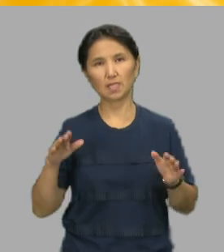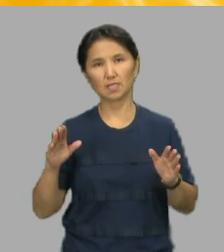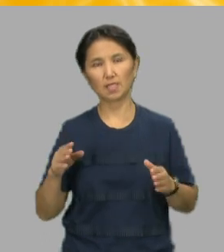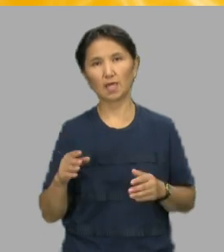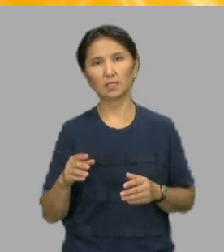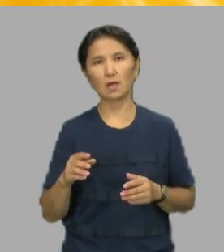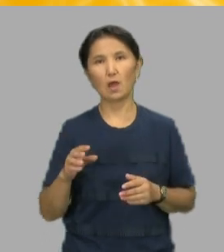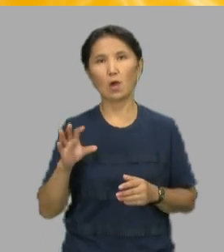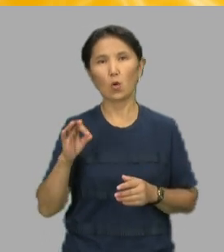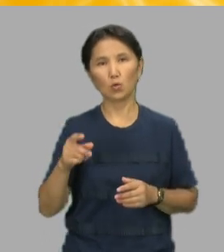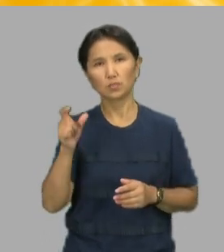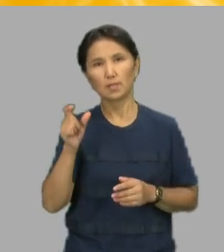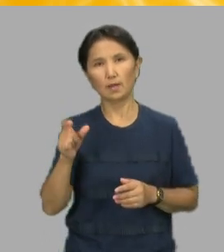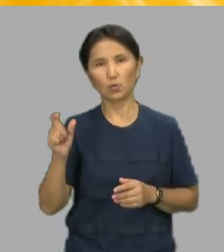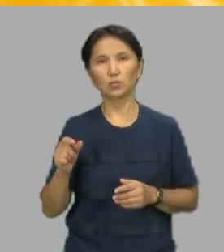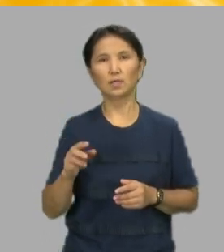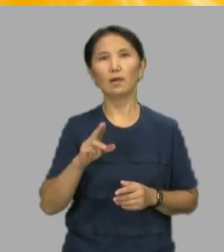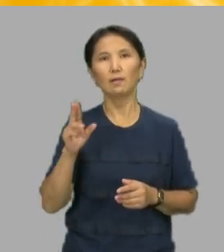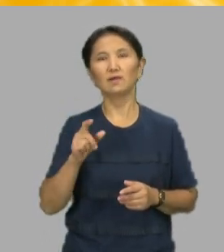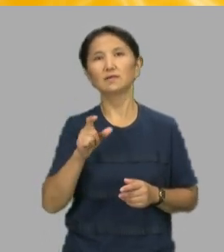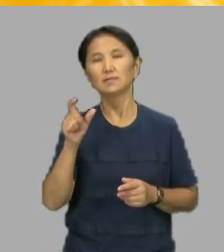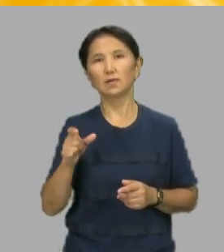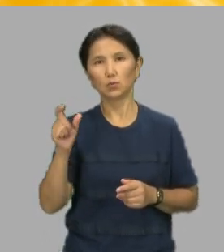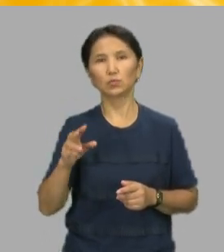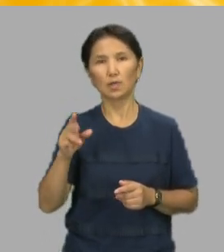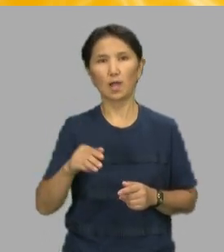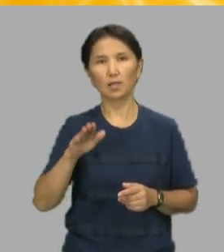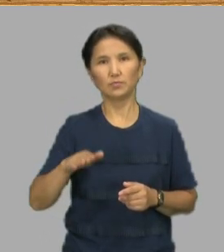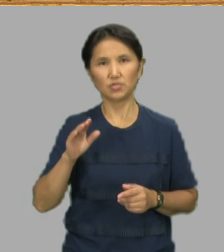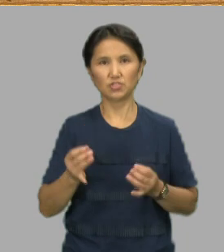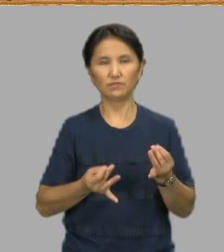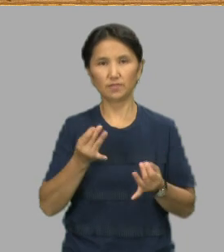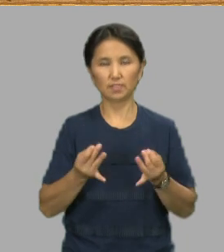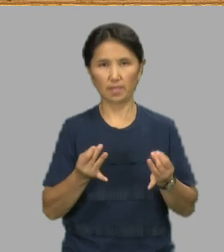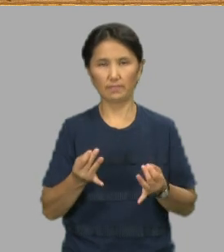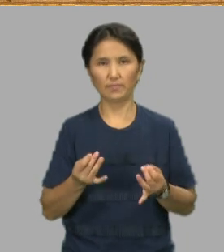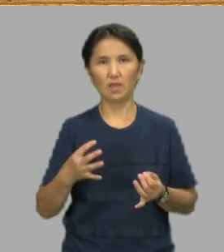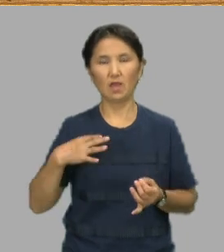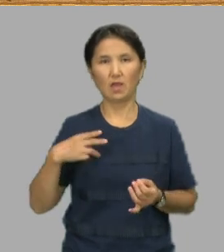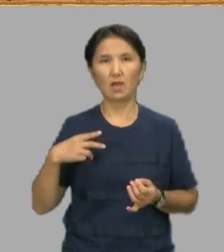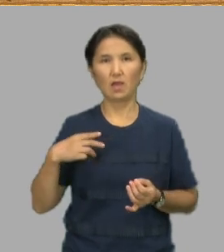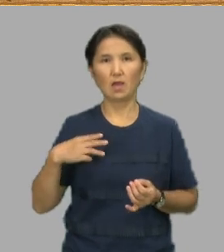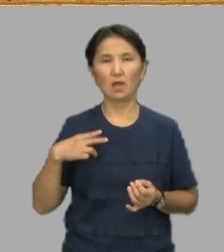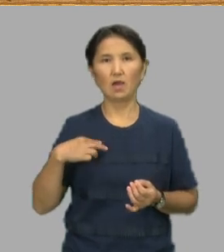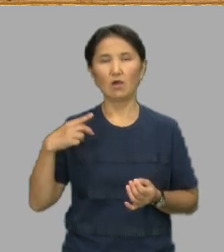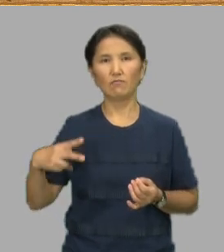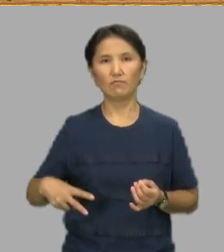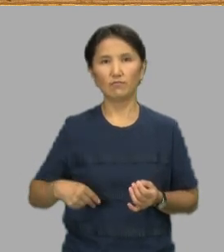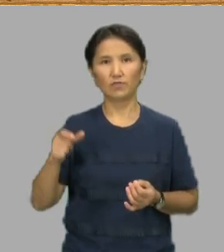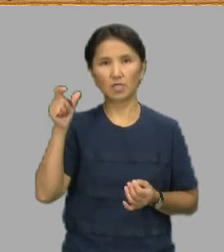от народа к народу, как мячи в игре. Французы как бы на